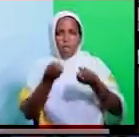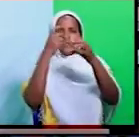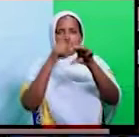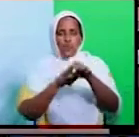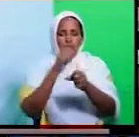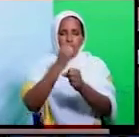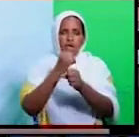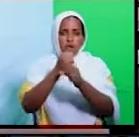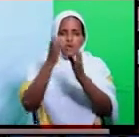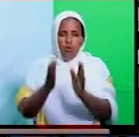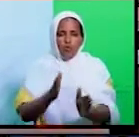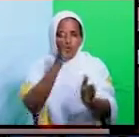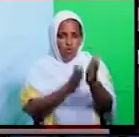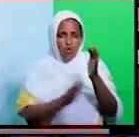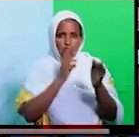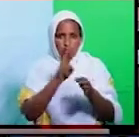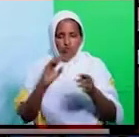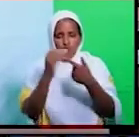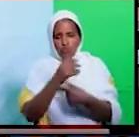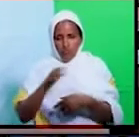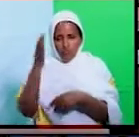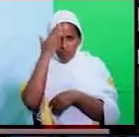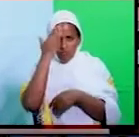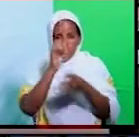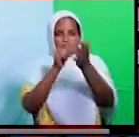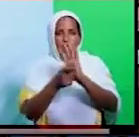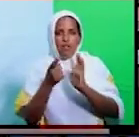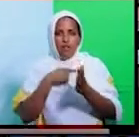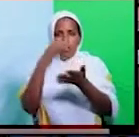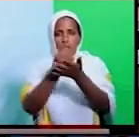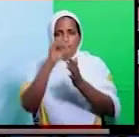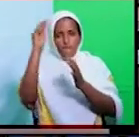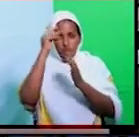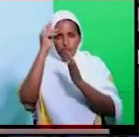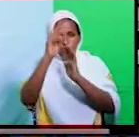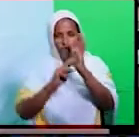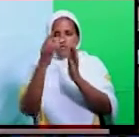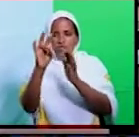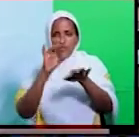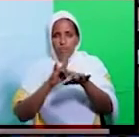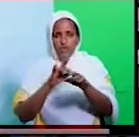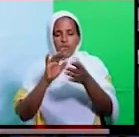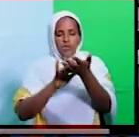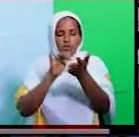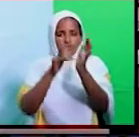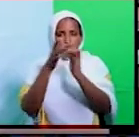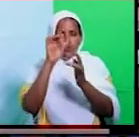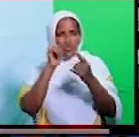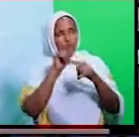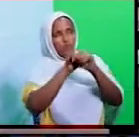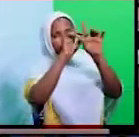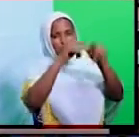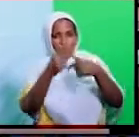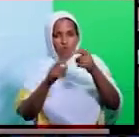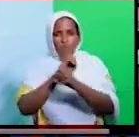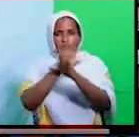ይሄ መጽሐፍቱን ስናከብር የምናከብረው ስለዚህ አይደለም፣ ይሄ የእግዚአብሔር ቃል ስለሆነ ነው። ይህን ማክበራችን እግዚአብሔርን ማክበራችን ነው። ለእግዚአብሔር ያለን ፍቅር ነው